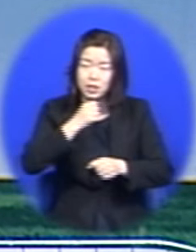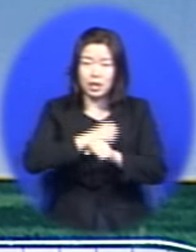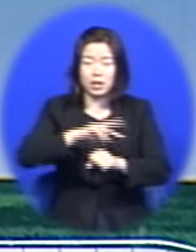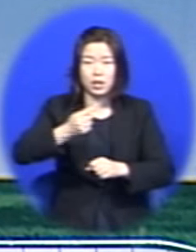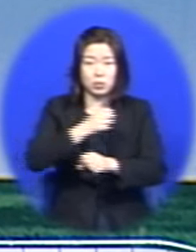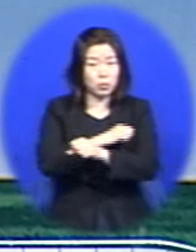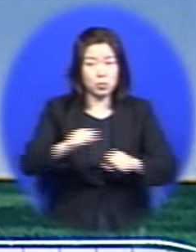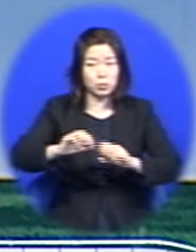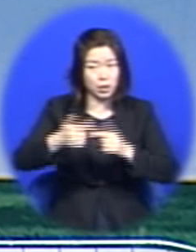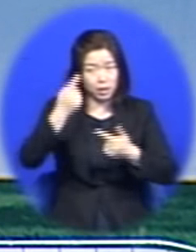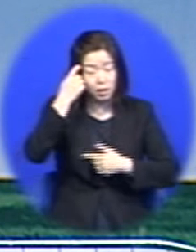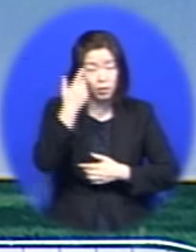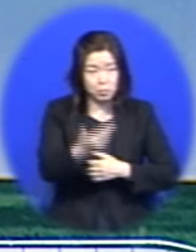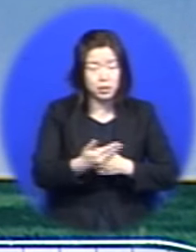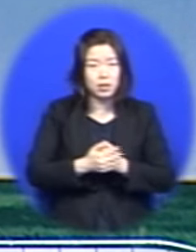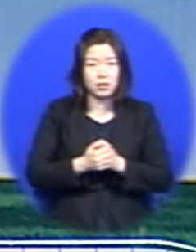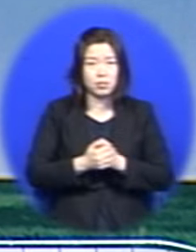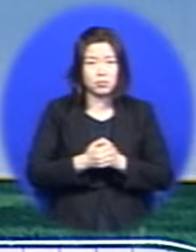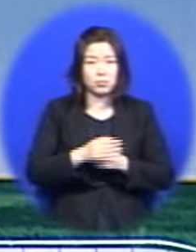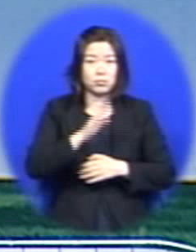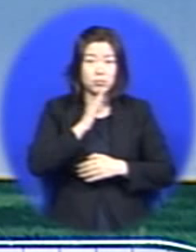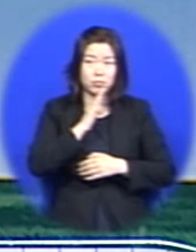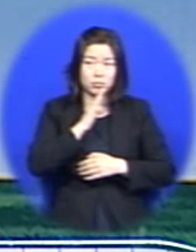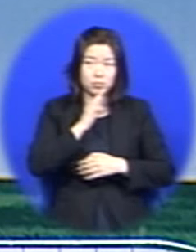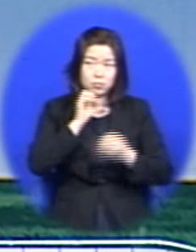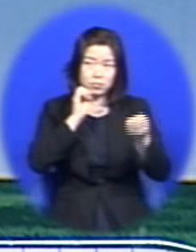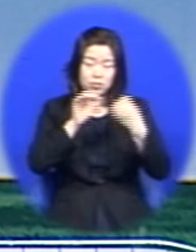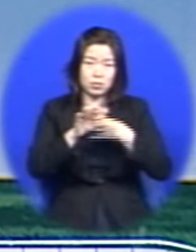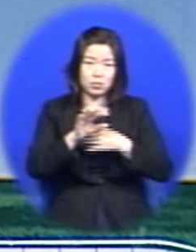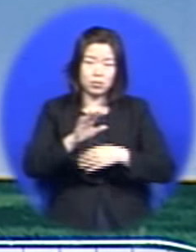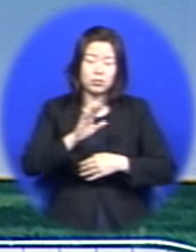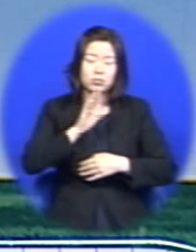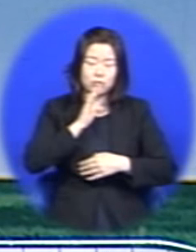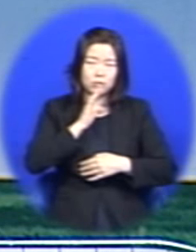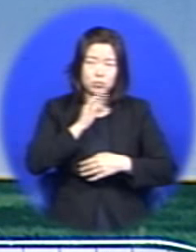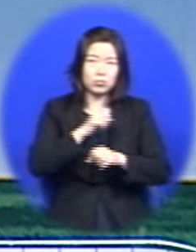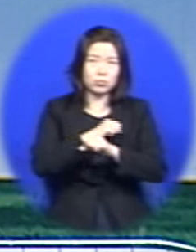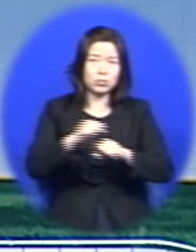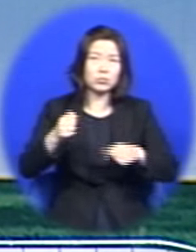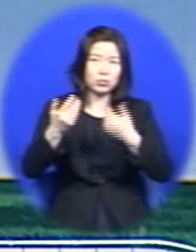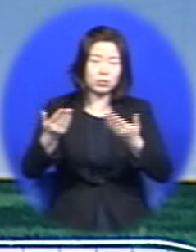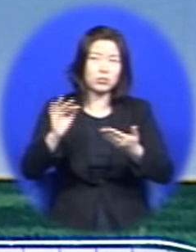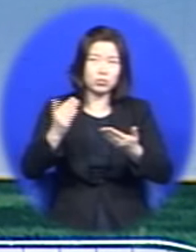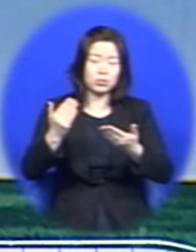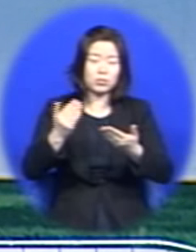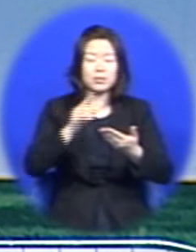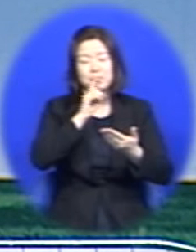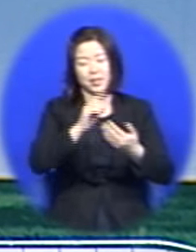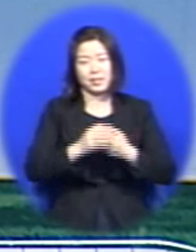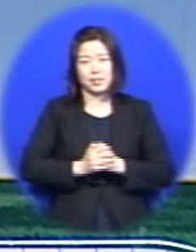안 하시겠습니까? 그랬더니 그러면 해야죠 뭐. 이러더라고요.